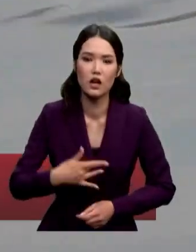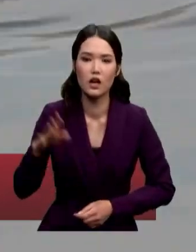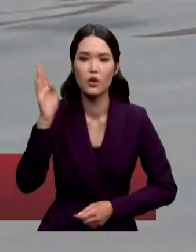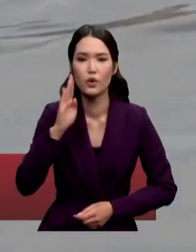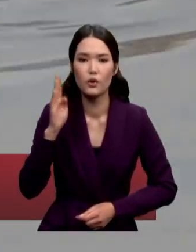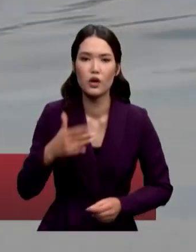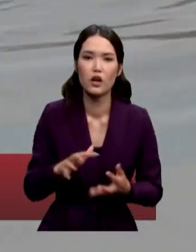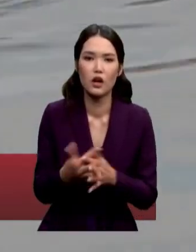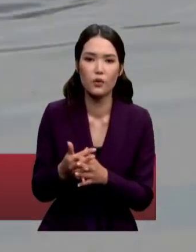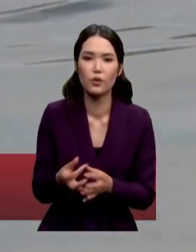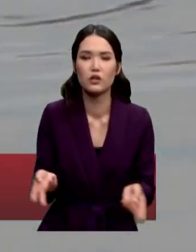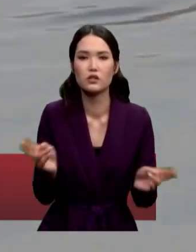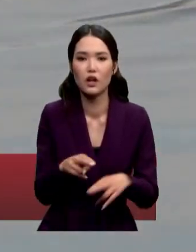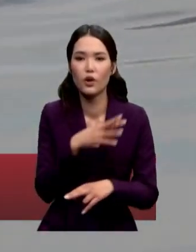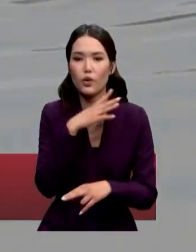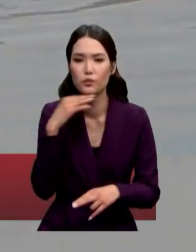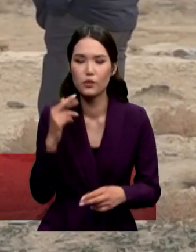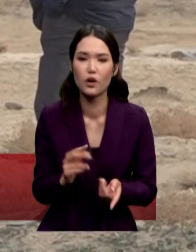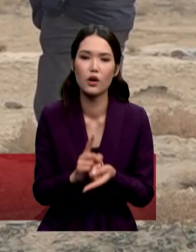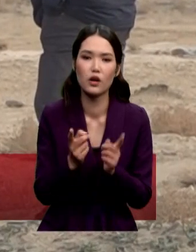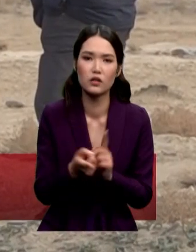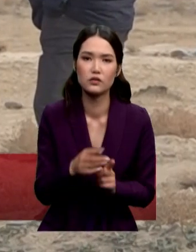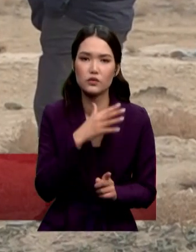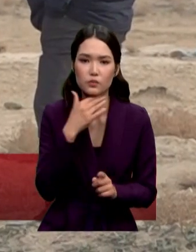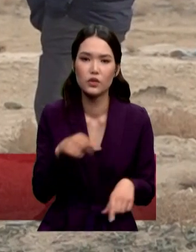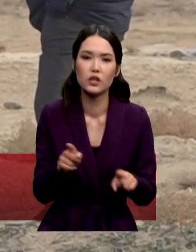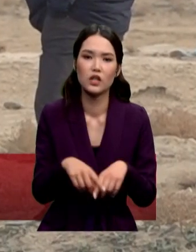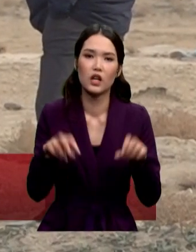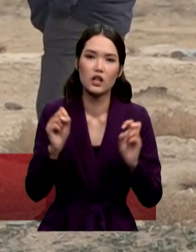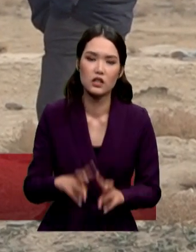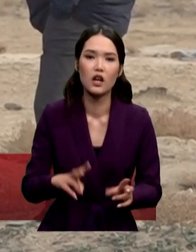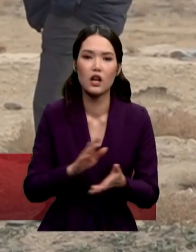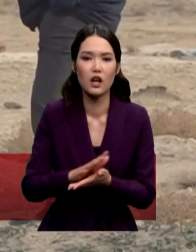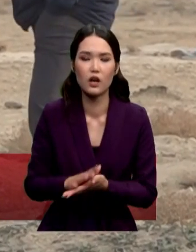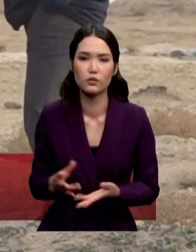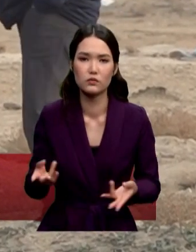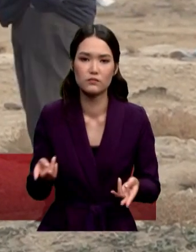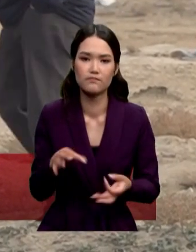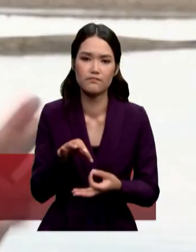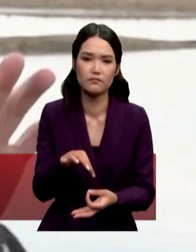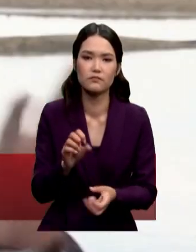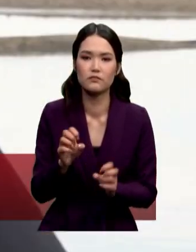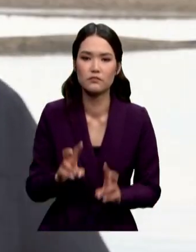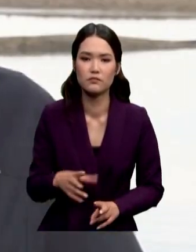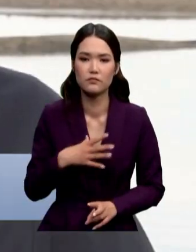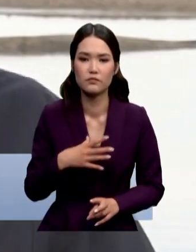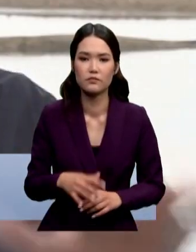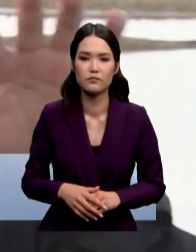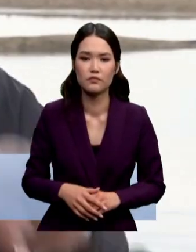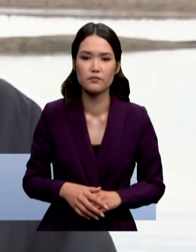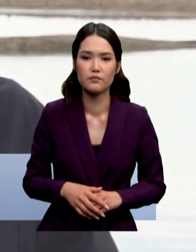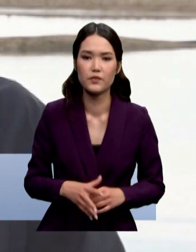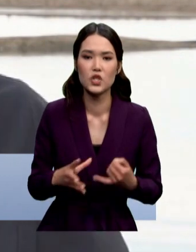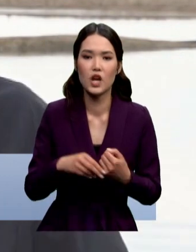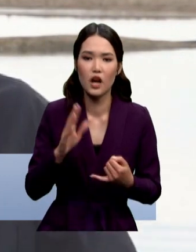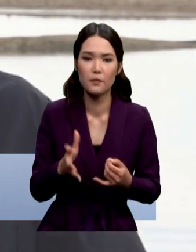маңдағы ауылдардың қалдықтары төгіледі. Зиянды судың көп болғаны сонша арнайы шұңқырлар толып қалған. Уже жер тойды. Жердің